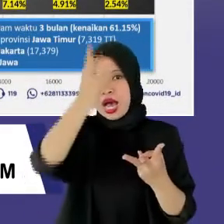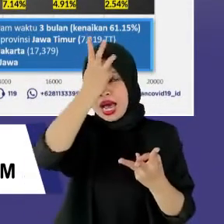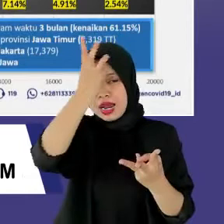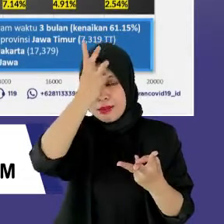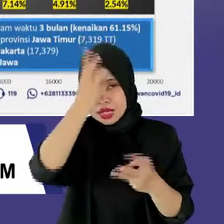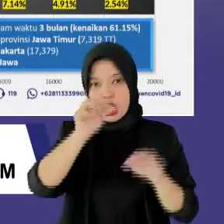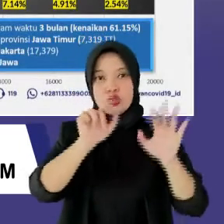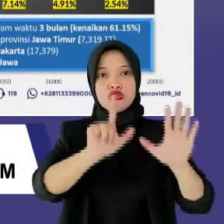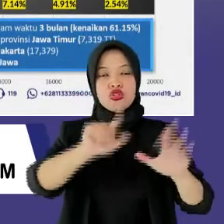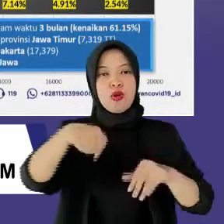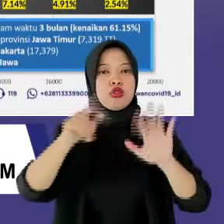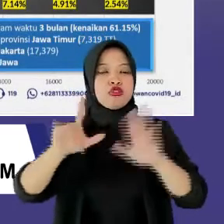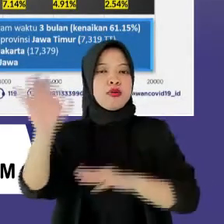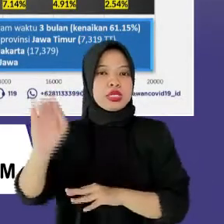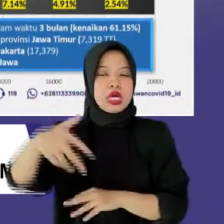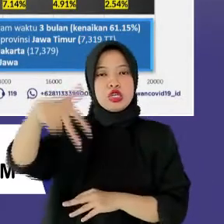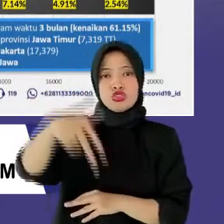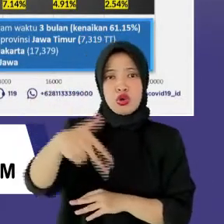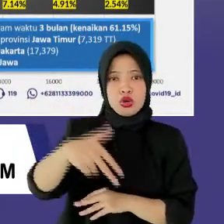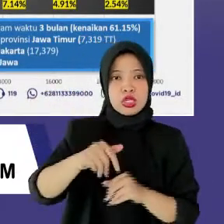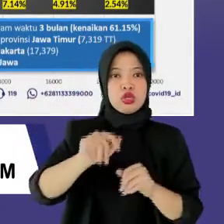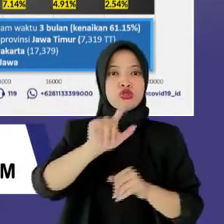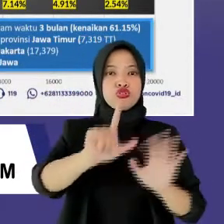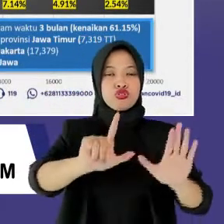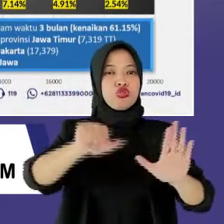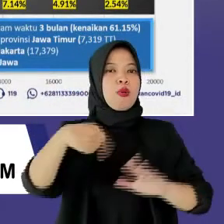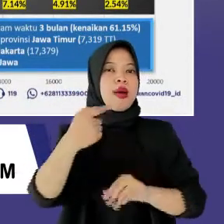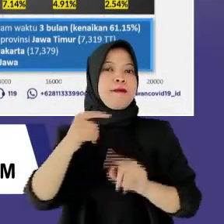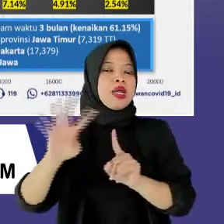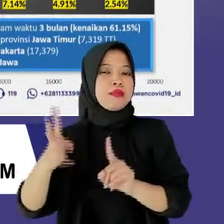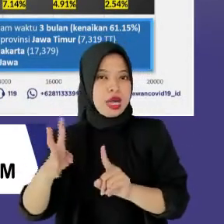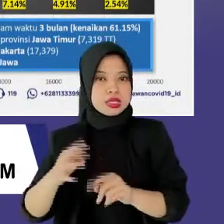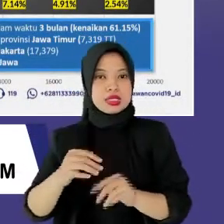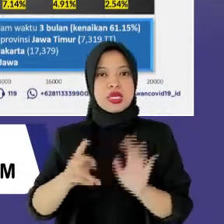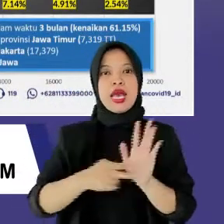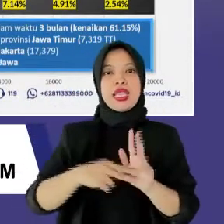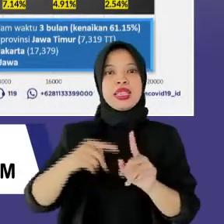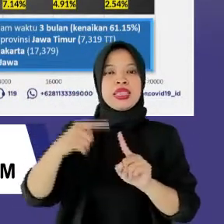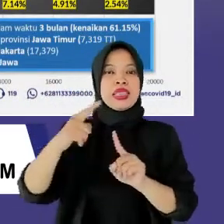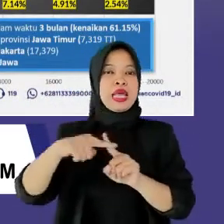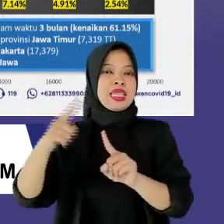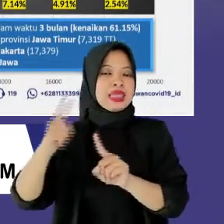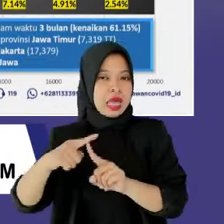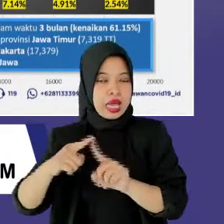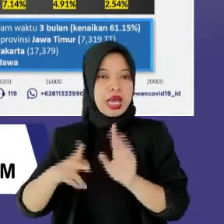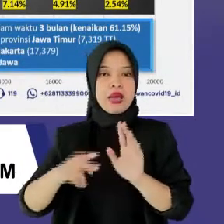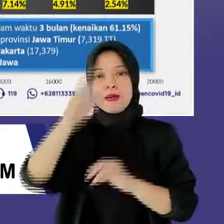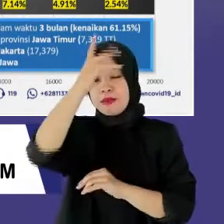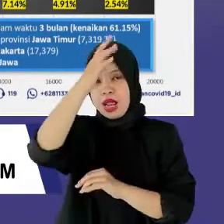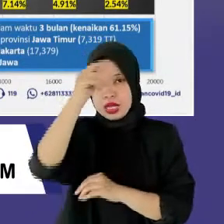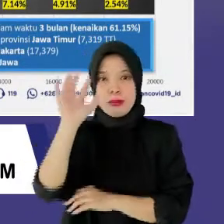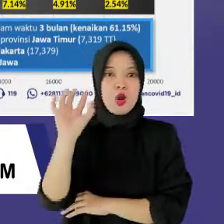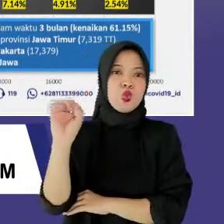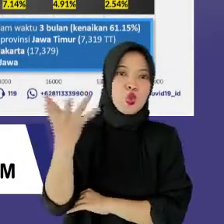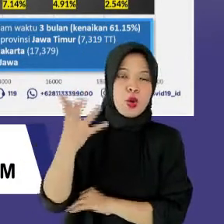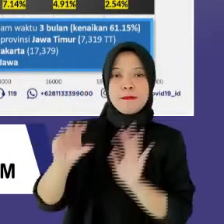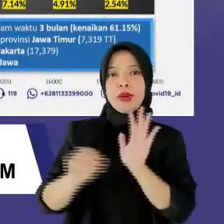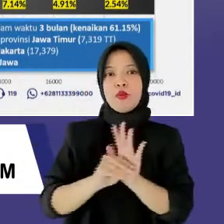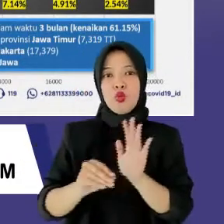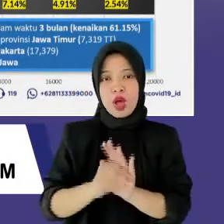Kalimantan 7,7%, Sulawesi 7,14%, Bali, Nusa Tenggara 4,91%, dan Maluku dan